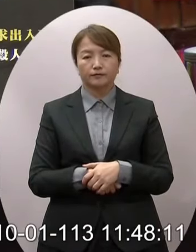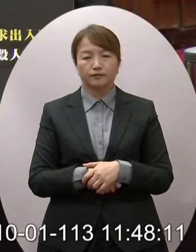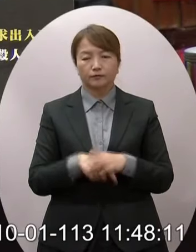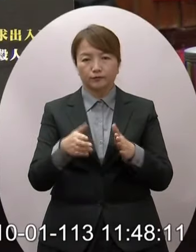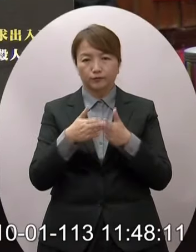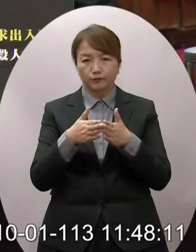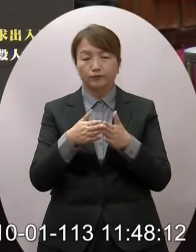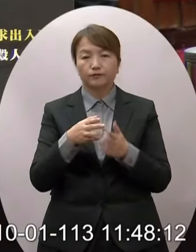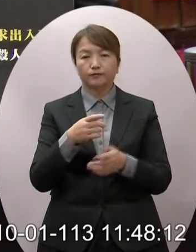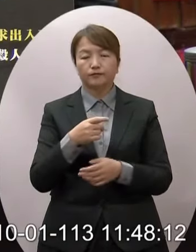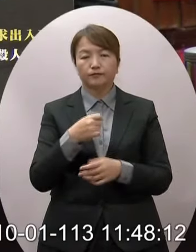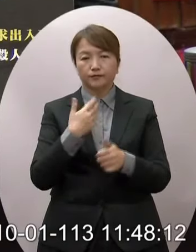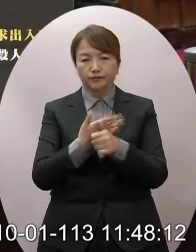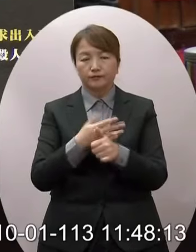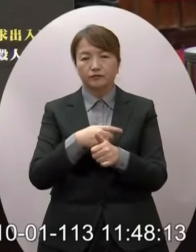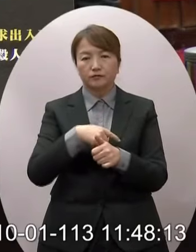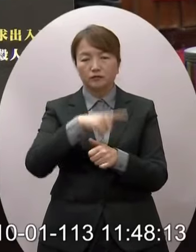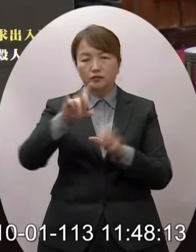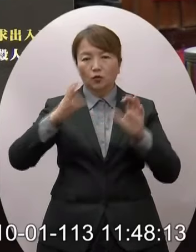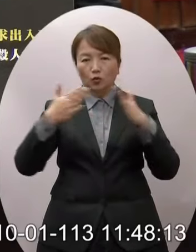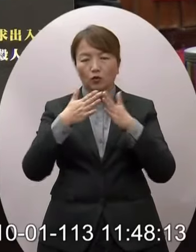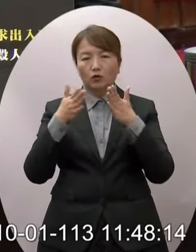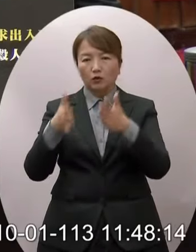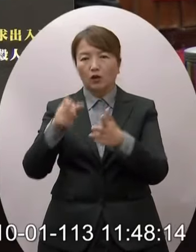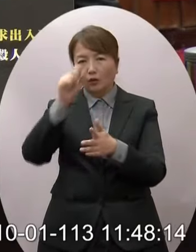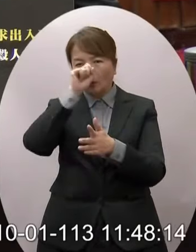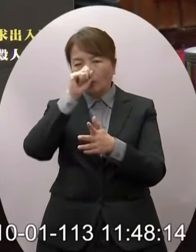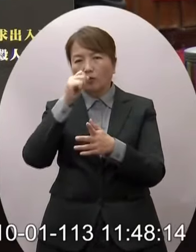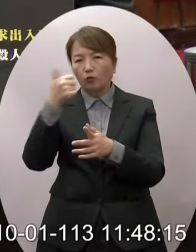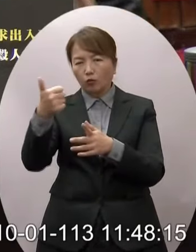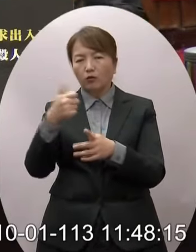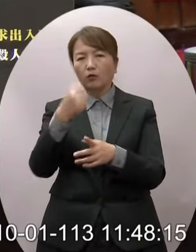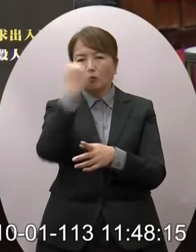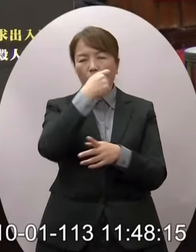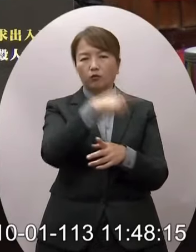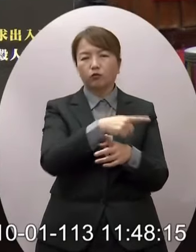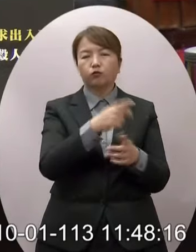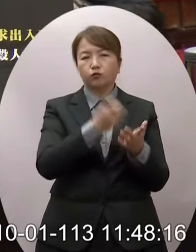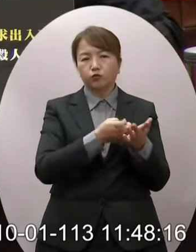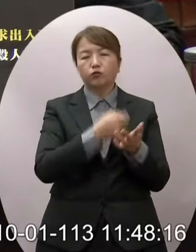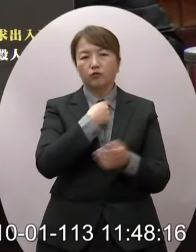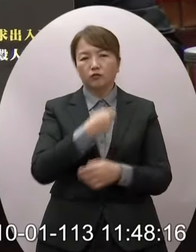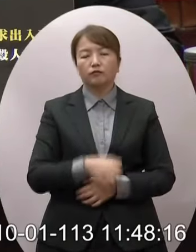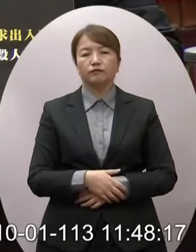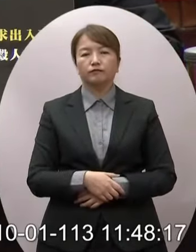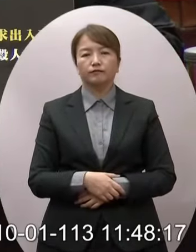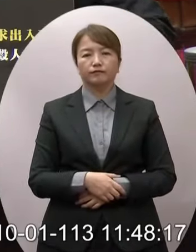我们一定要让这个国家对好人更好，对坏人更好。